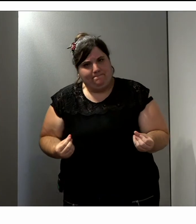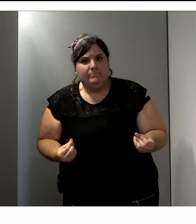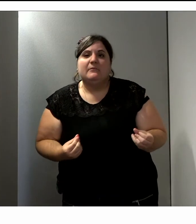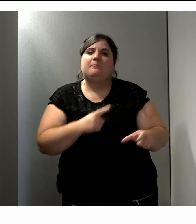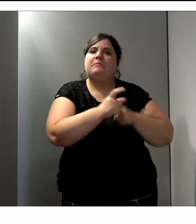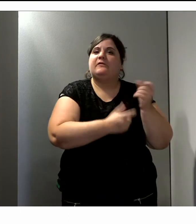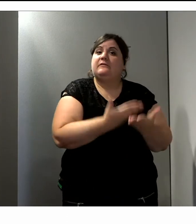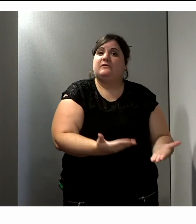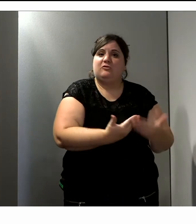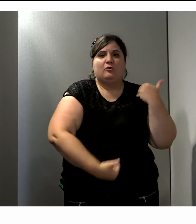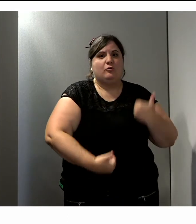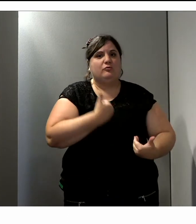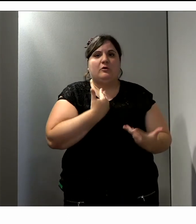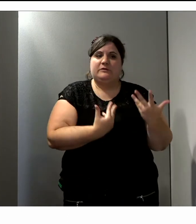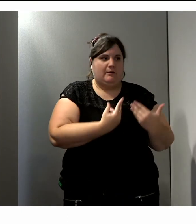personnes handicapées.